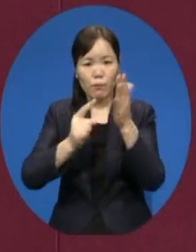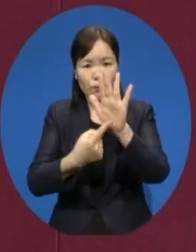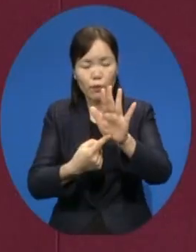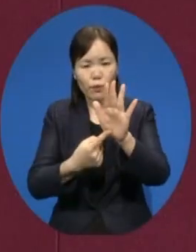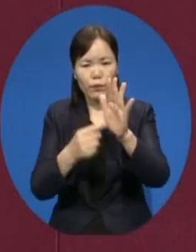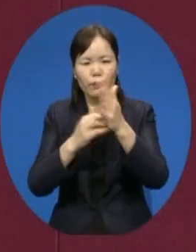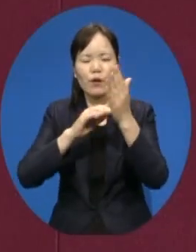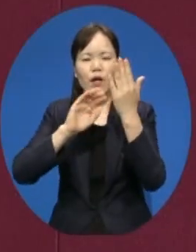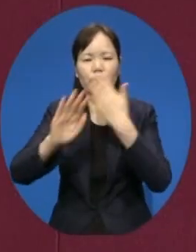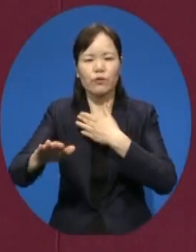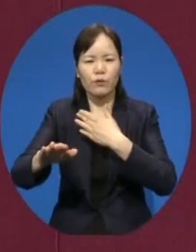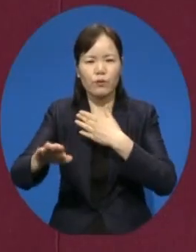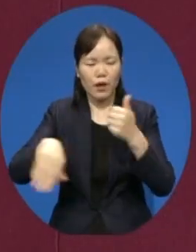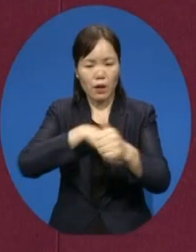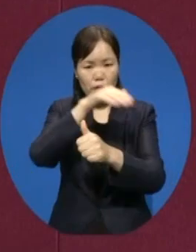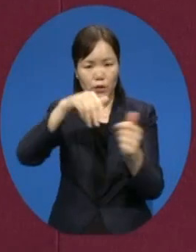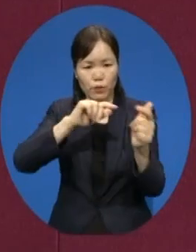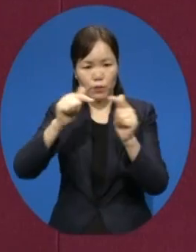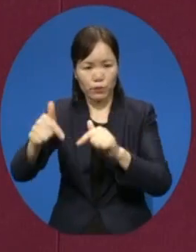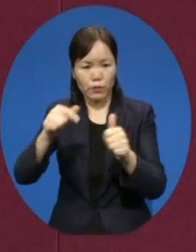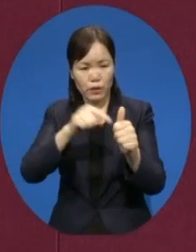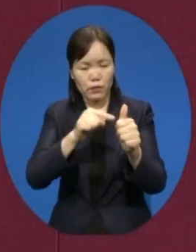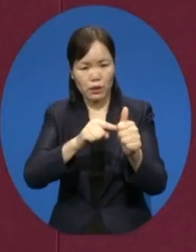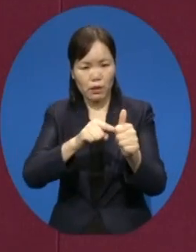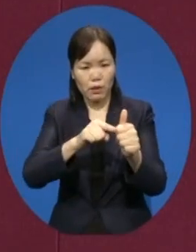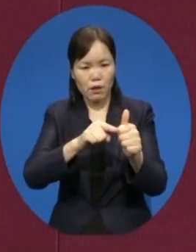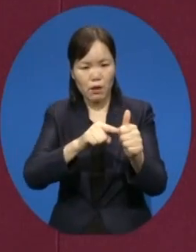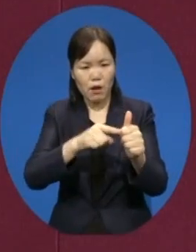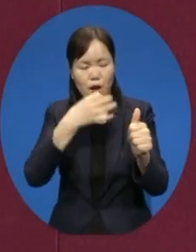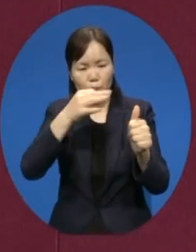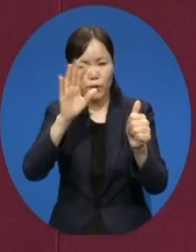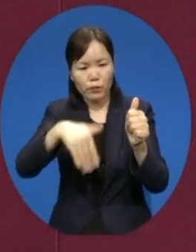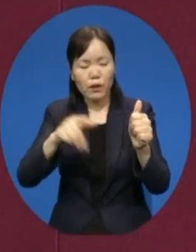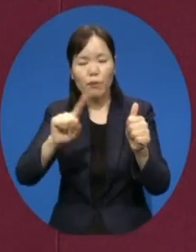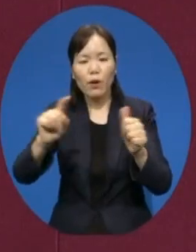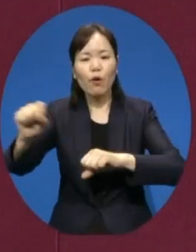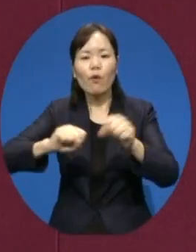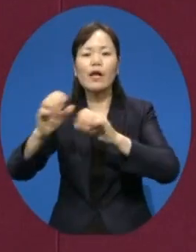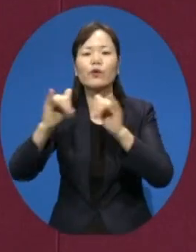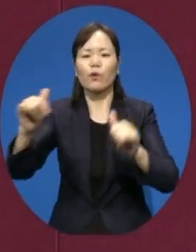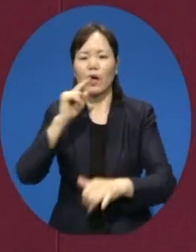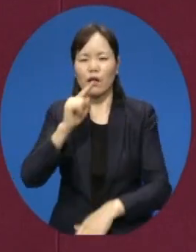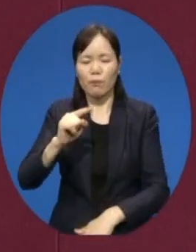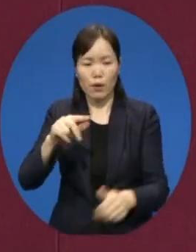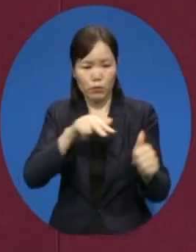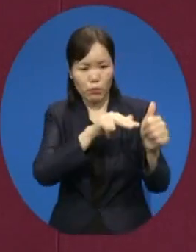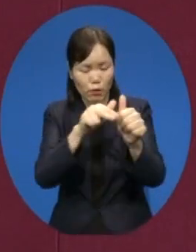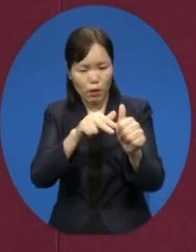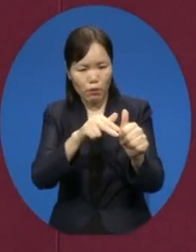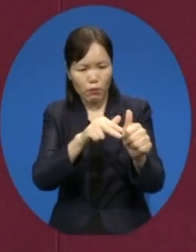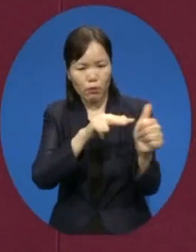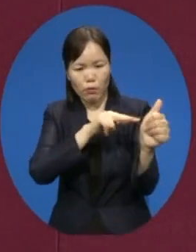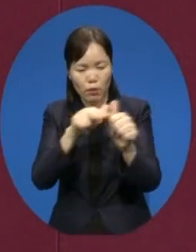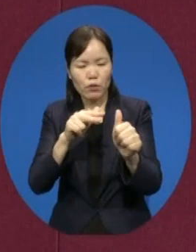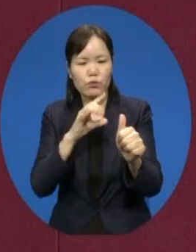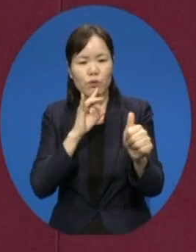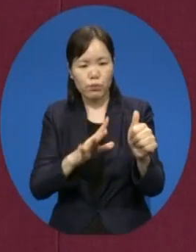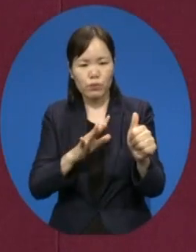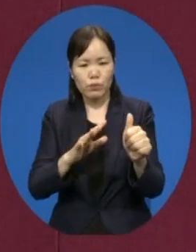다음 여러 언론에서 이 사람들을 활동가로 지칭을 했습니다. 아니 이 사람들이 간첩이지 어떻게 활동합니까? 간첩이잖아요.